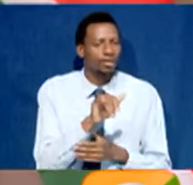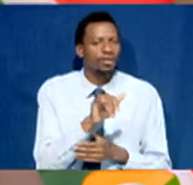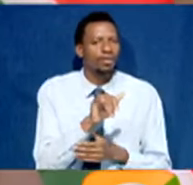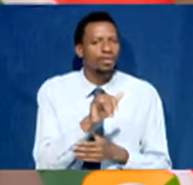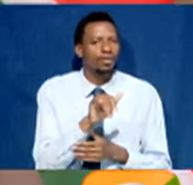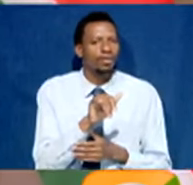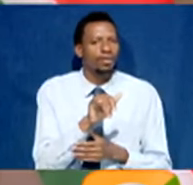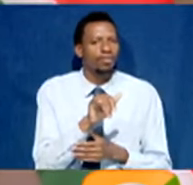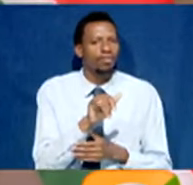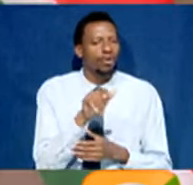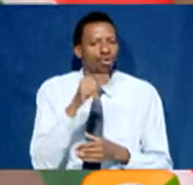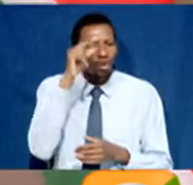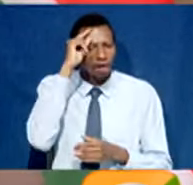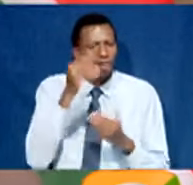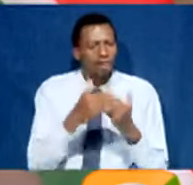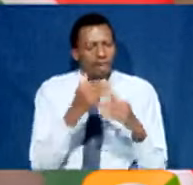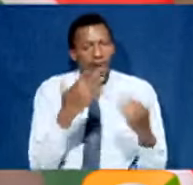question.